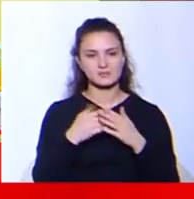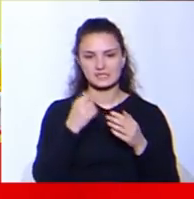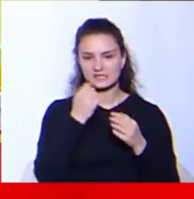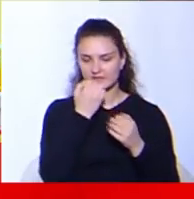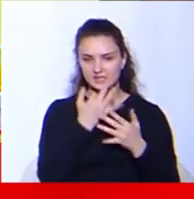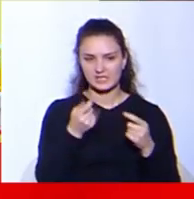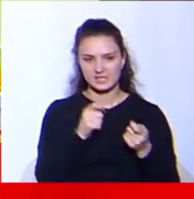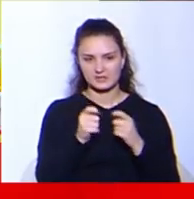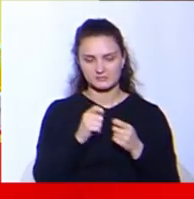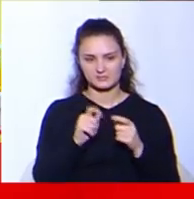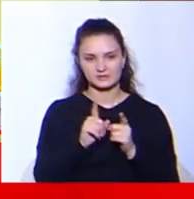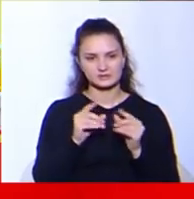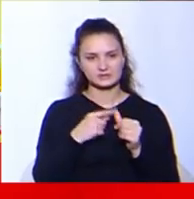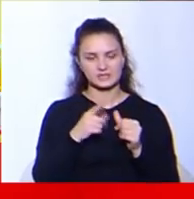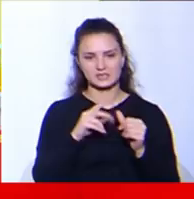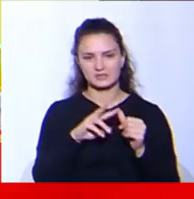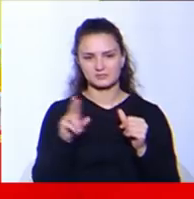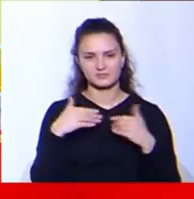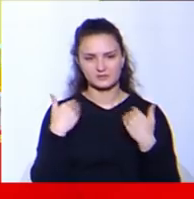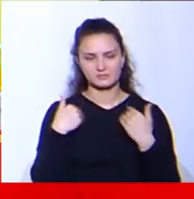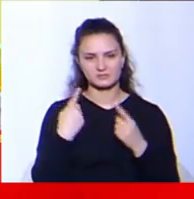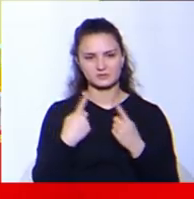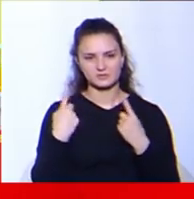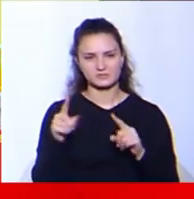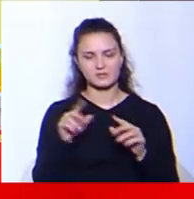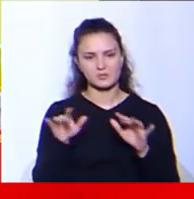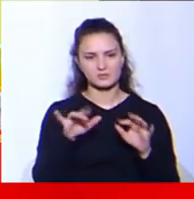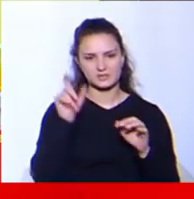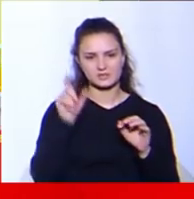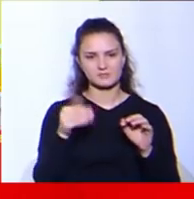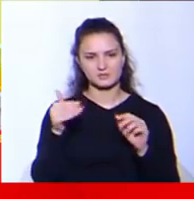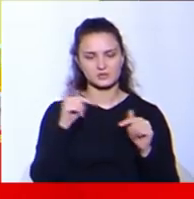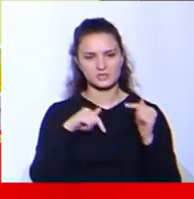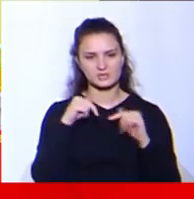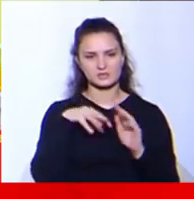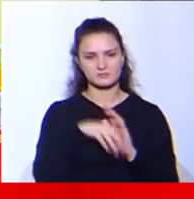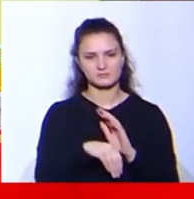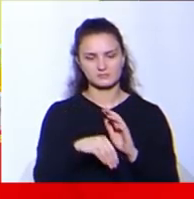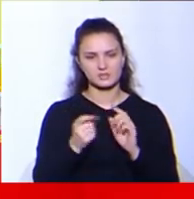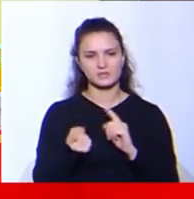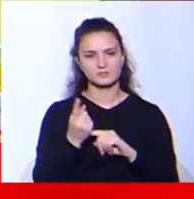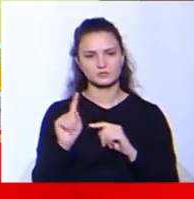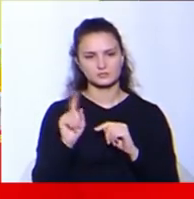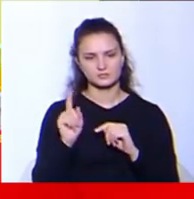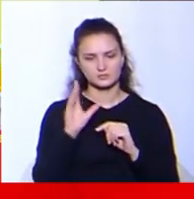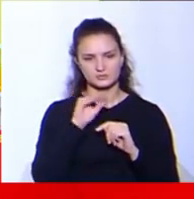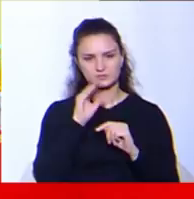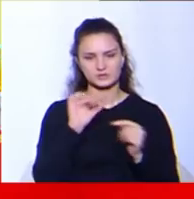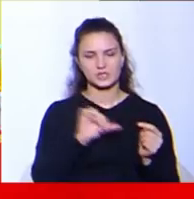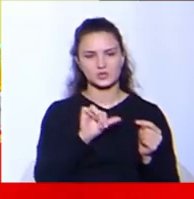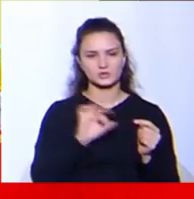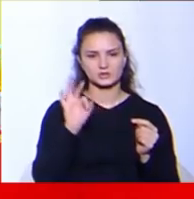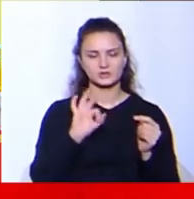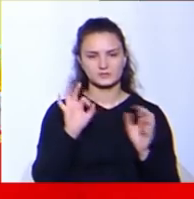ნივთიერება თუნდაც იგივე სახელწოდების ვიტამინი საერთოდ სხვა მოქმედებას ახდენს ადამიანის ორგანიზმში აღმოჩნდა რომ როდესაც